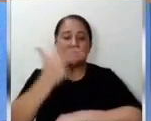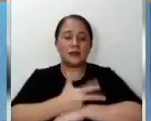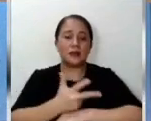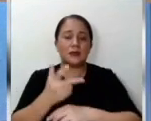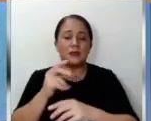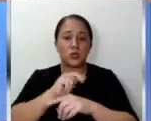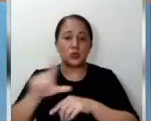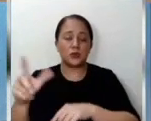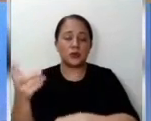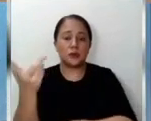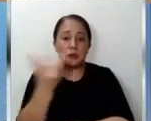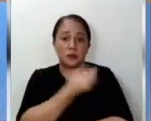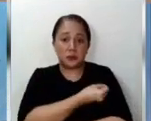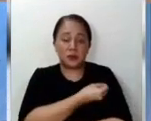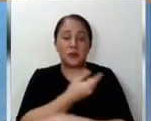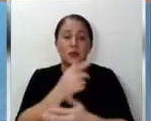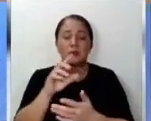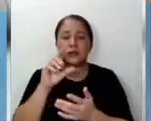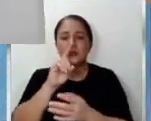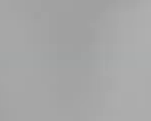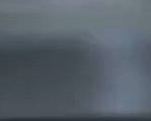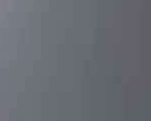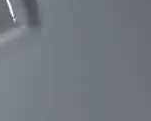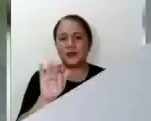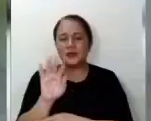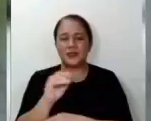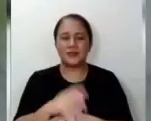December 15. Nakatutok si Leigh Alves.